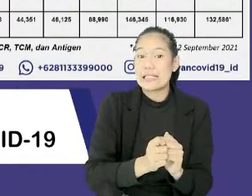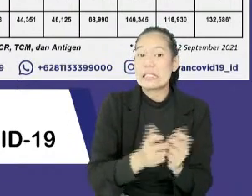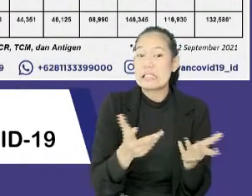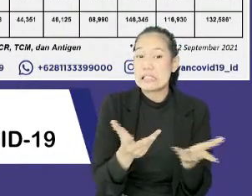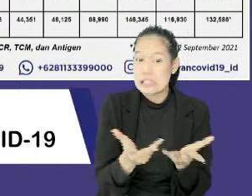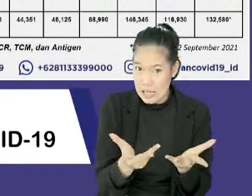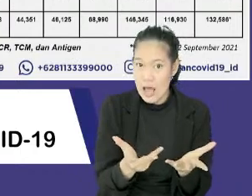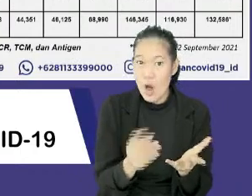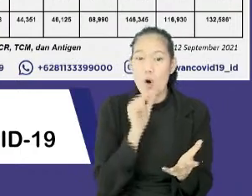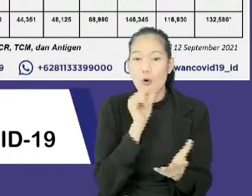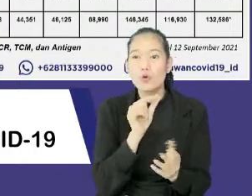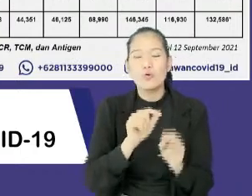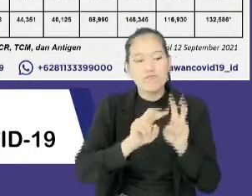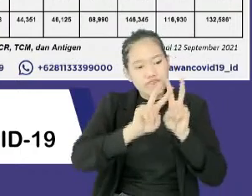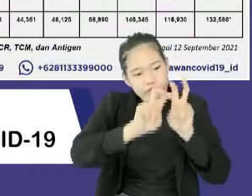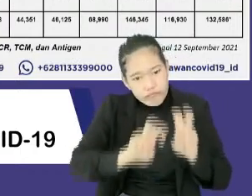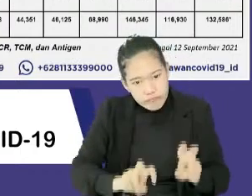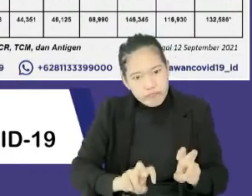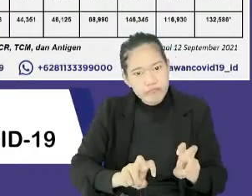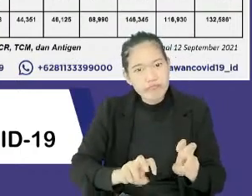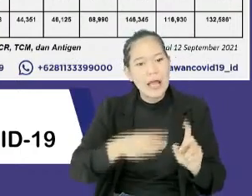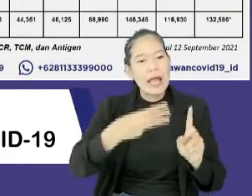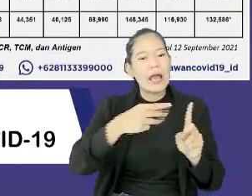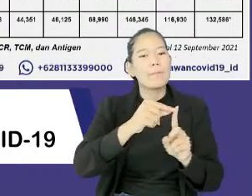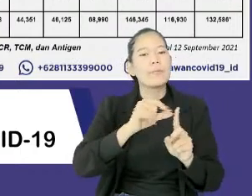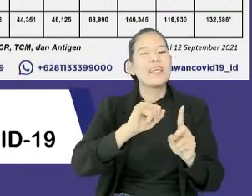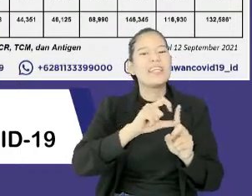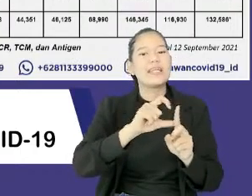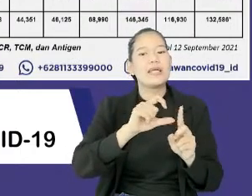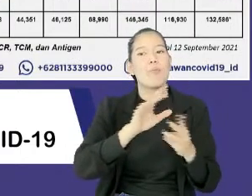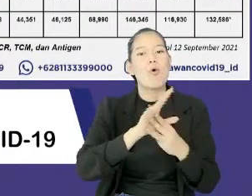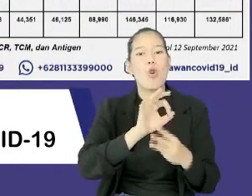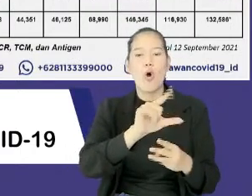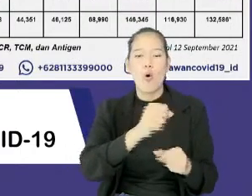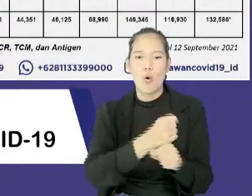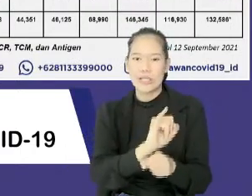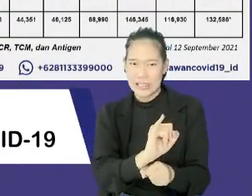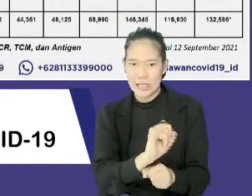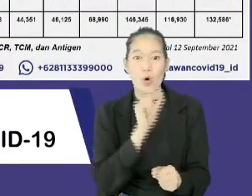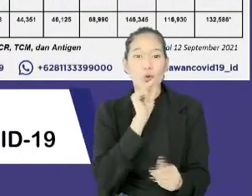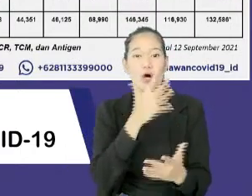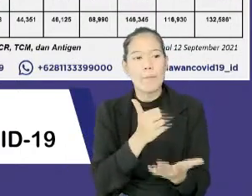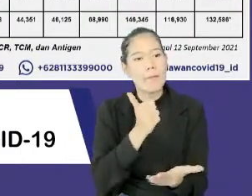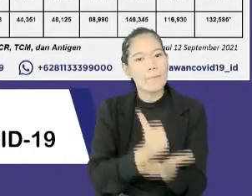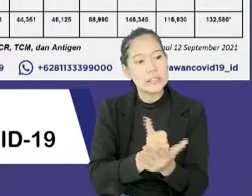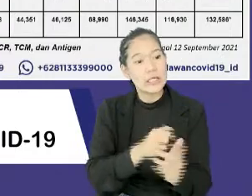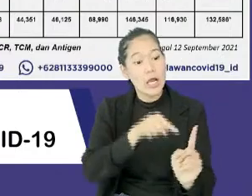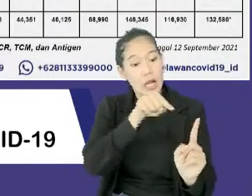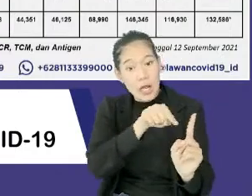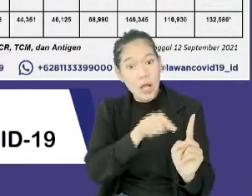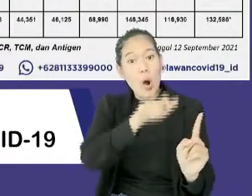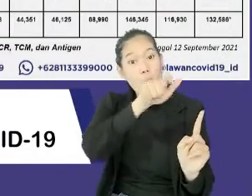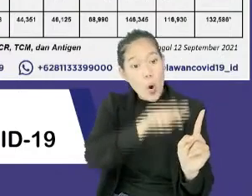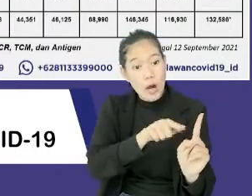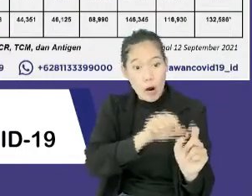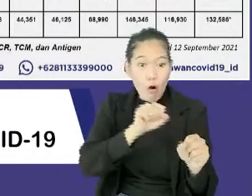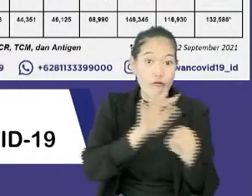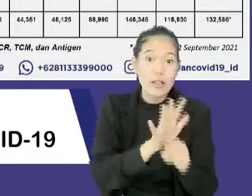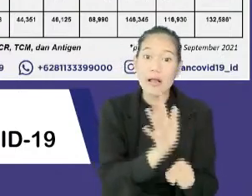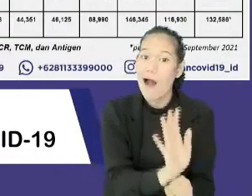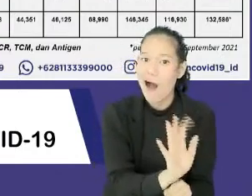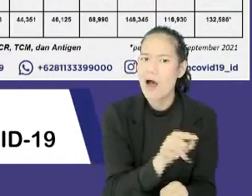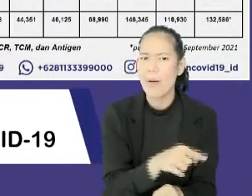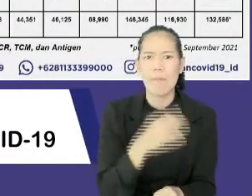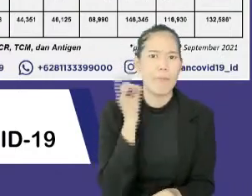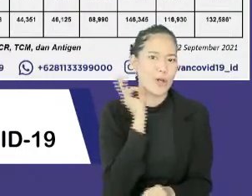dilakukan untuk penyelidikan epidemiologi dengan alasan apakah mengkonfirmasi orang tersebut terinfeksi positif atau tidak karena